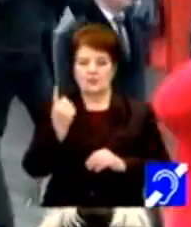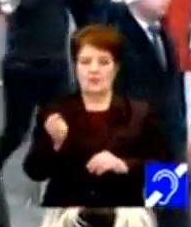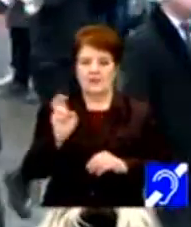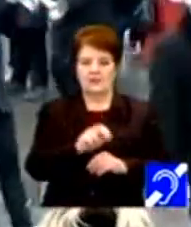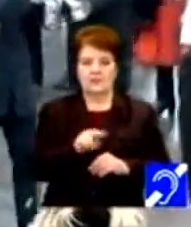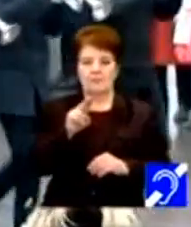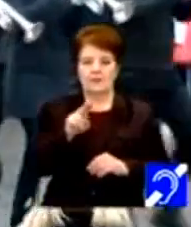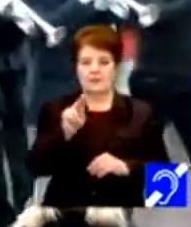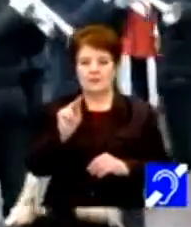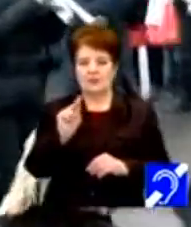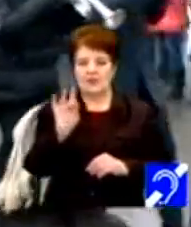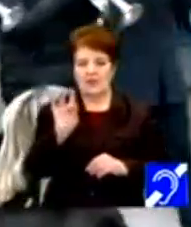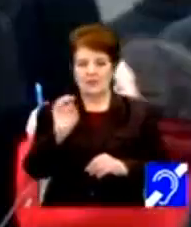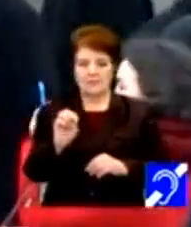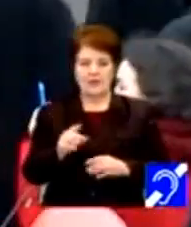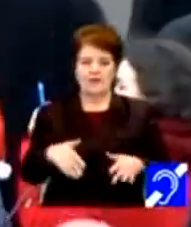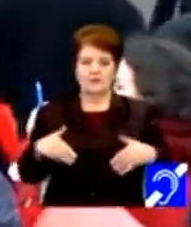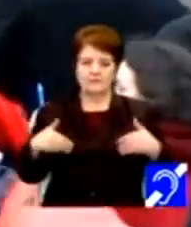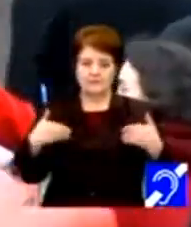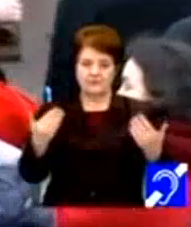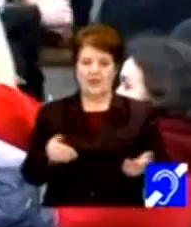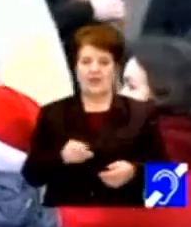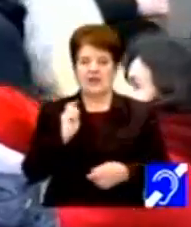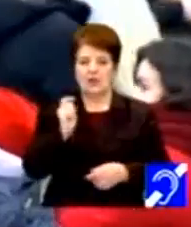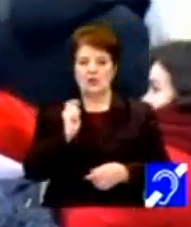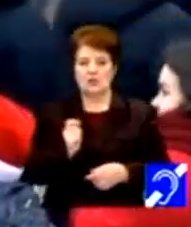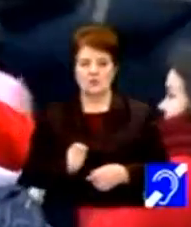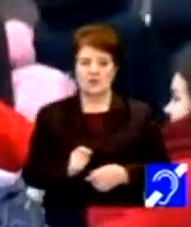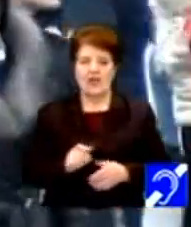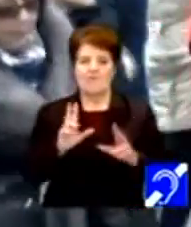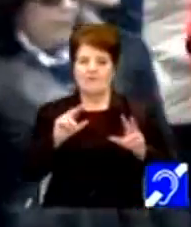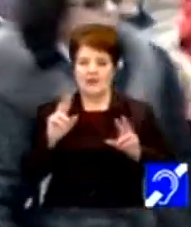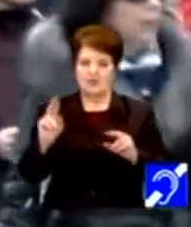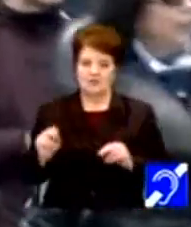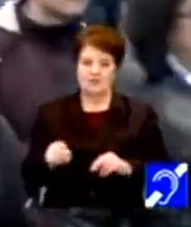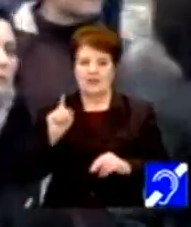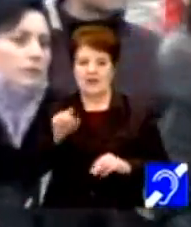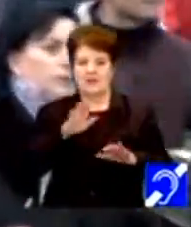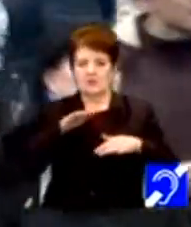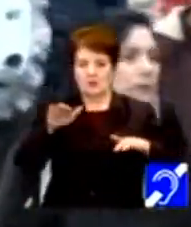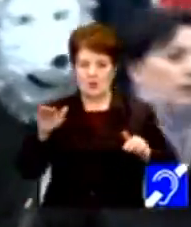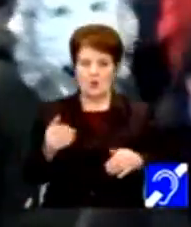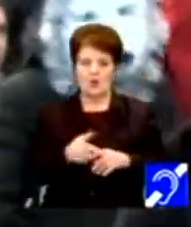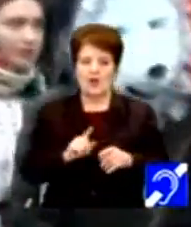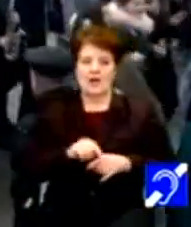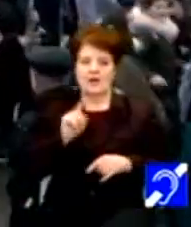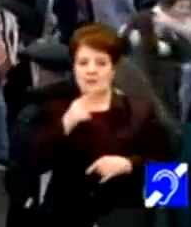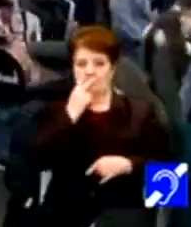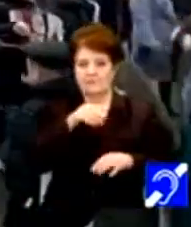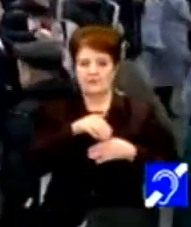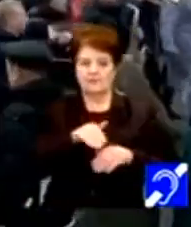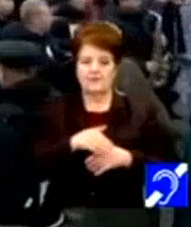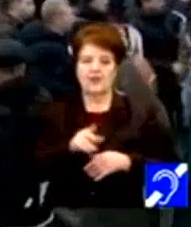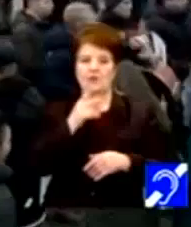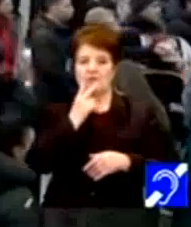PSRM care a vrut să ureze Crăciun fericit participanților la un festival de datin la Soroca. Imagini de la manifestare vedeți mai târziu